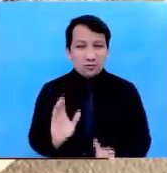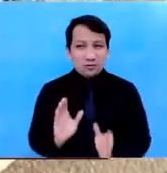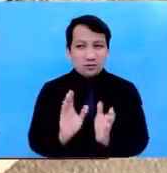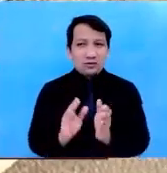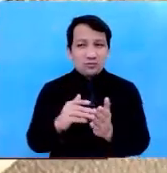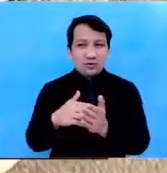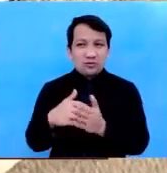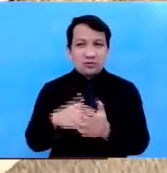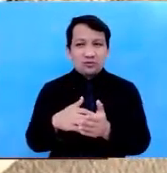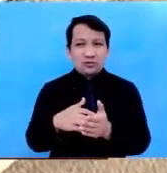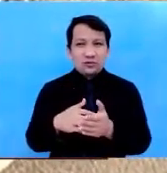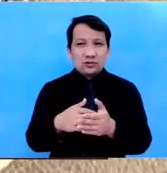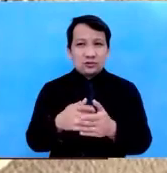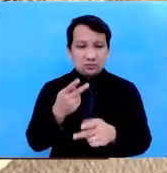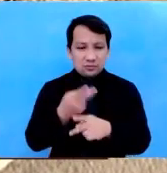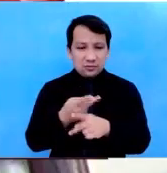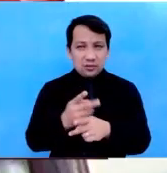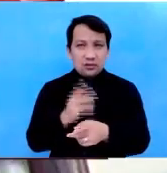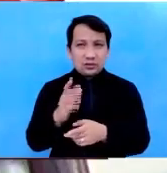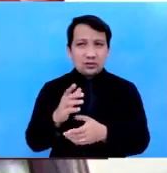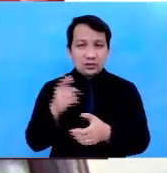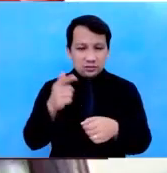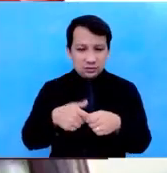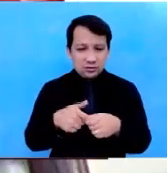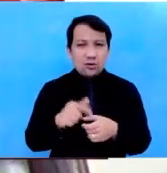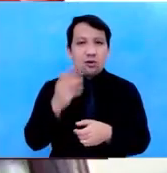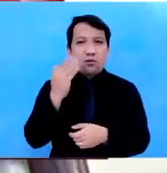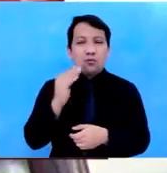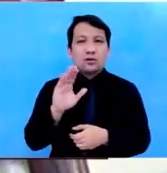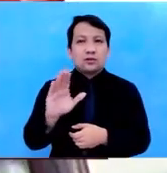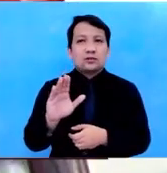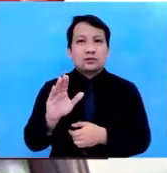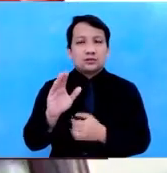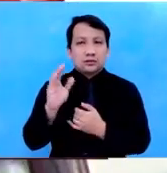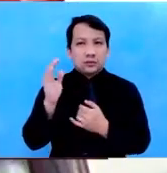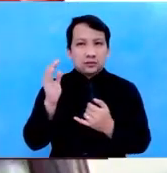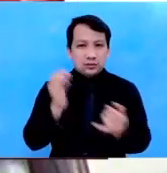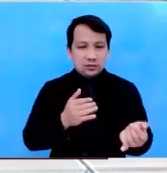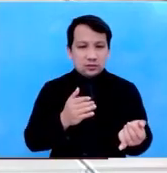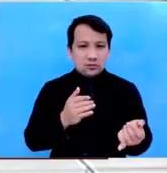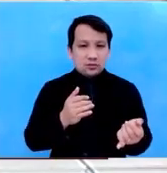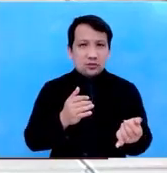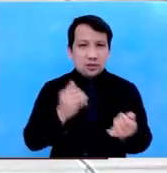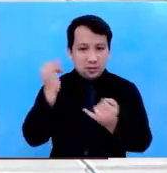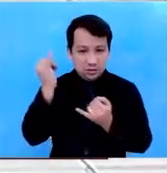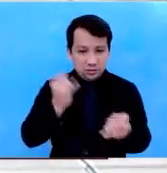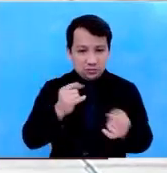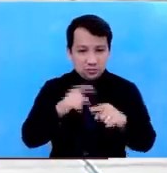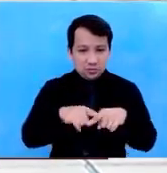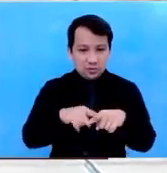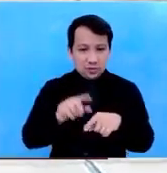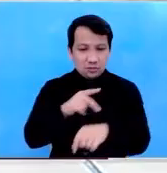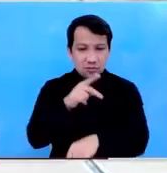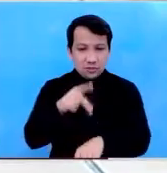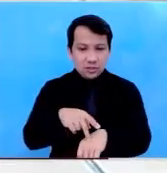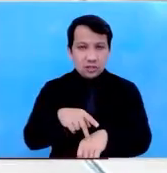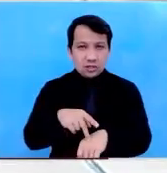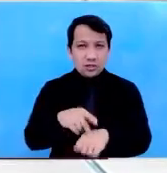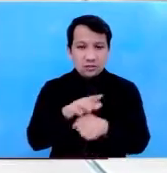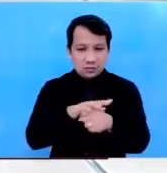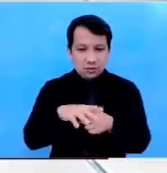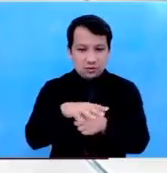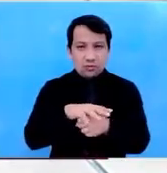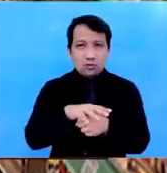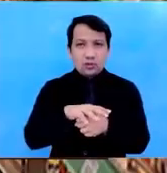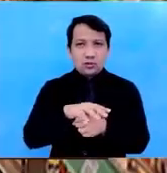ang mga presyo ng pagkain at petrolyo, lalo't import-dependent ang Pilipinas. Ang kaso, kahit ang local supply ay